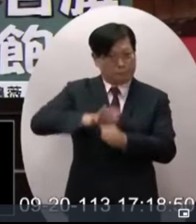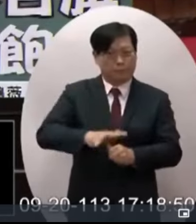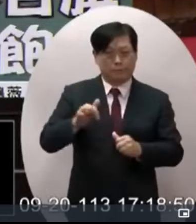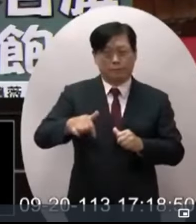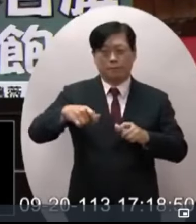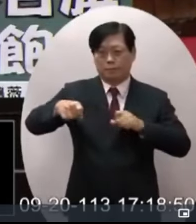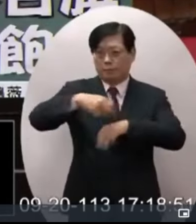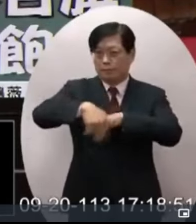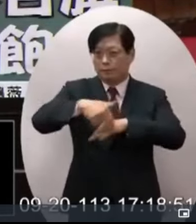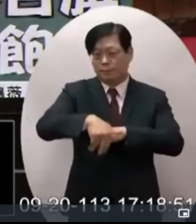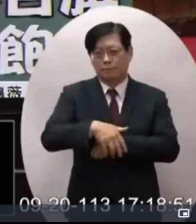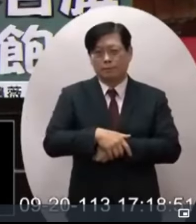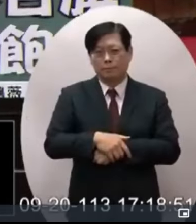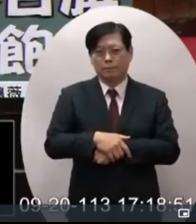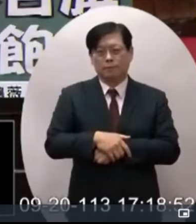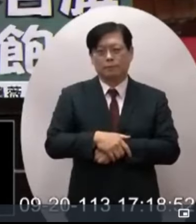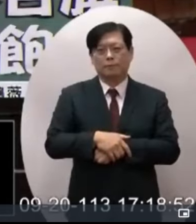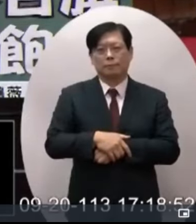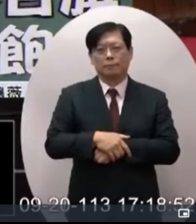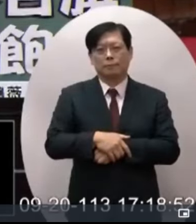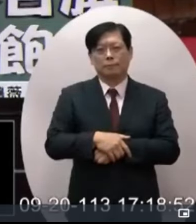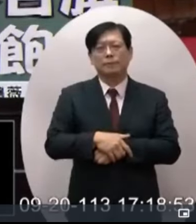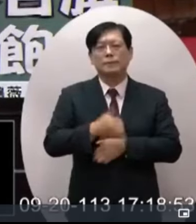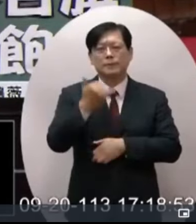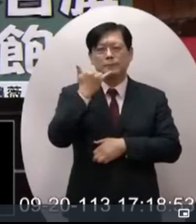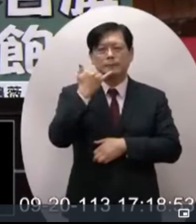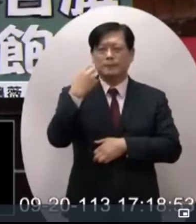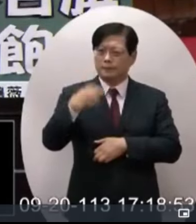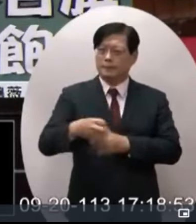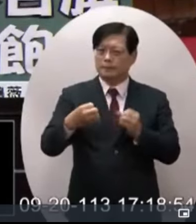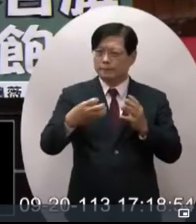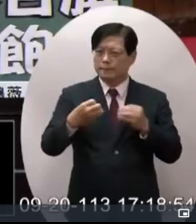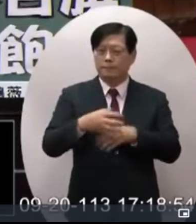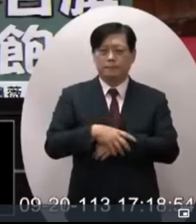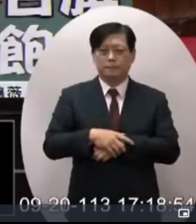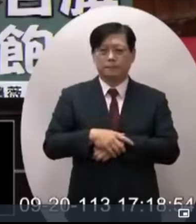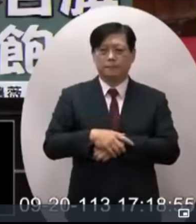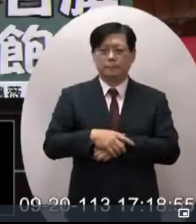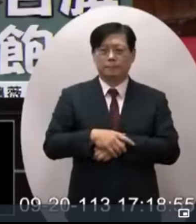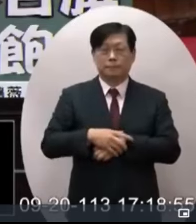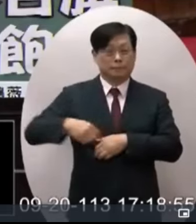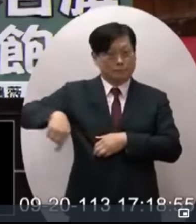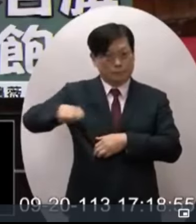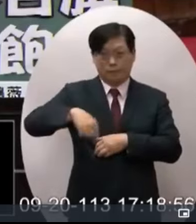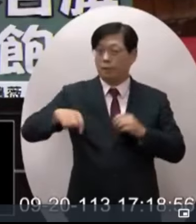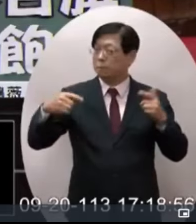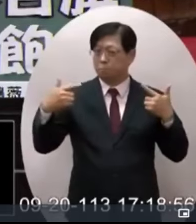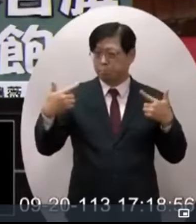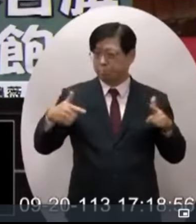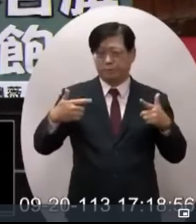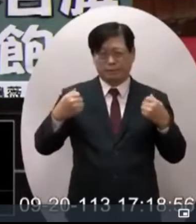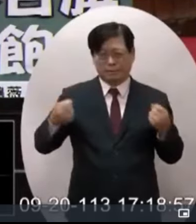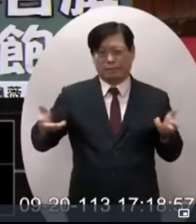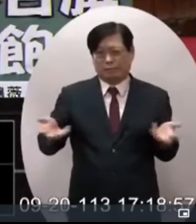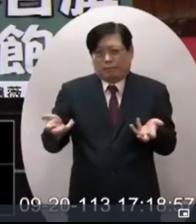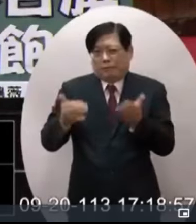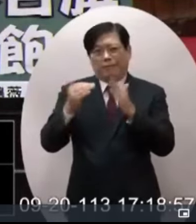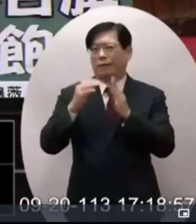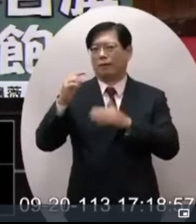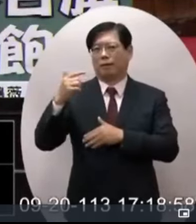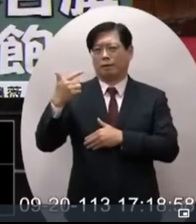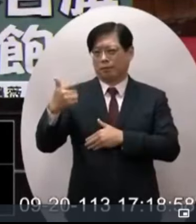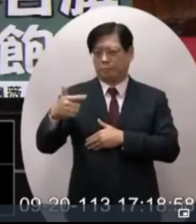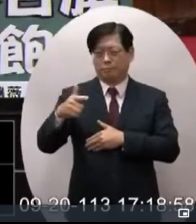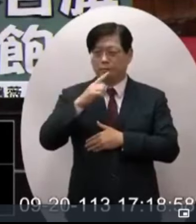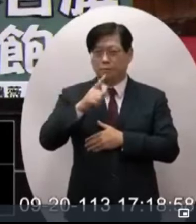面，能够去讨论到这些他们并不是在炒房的